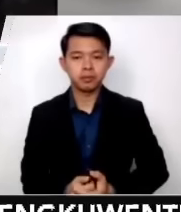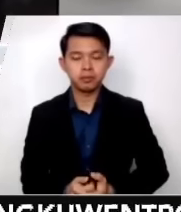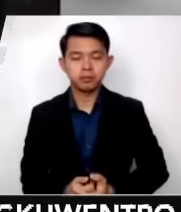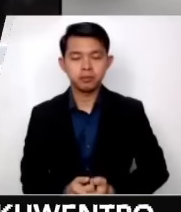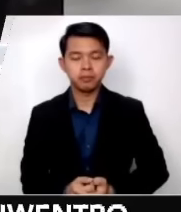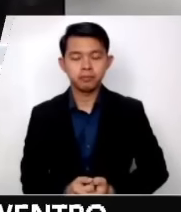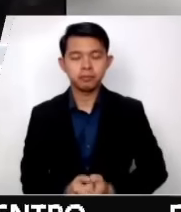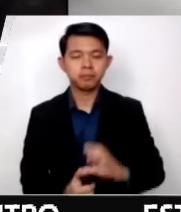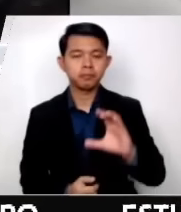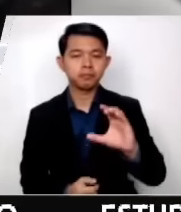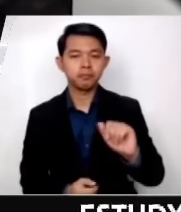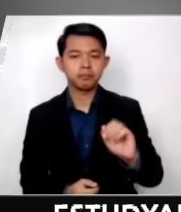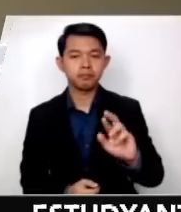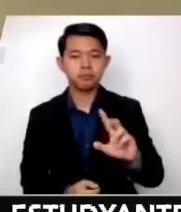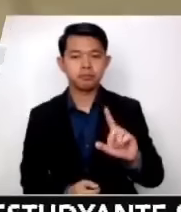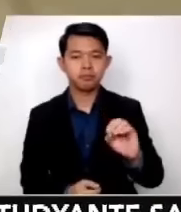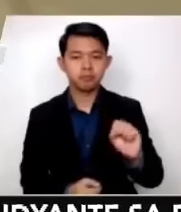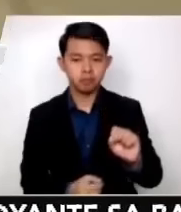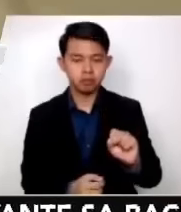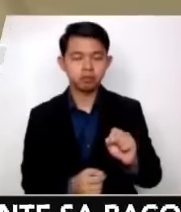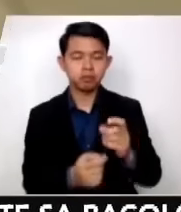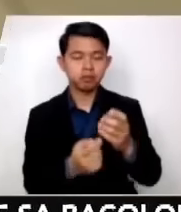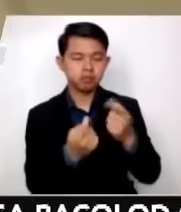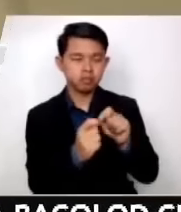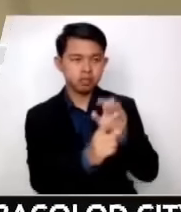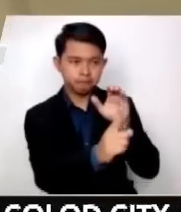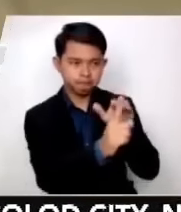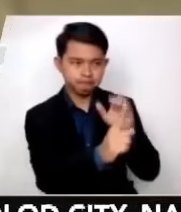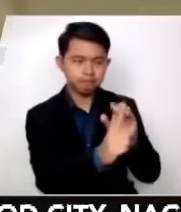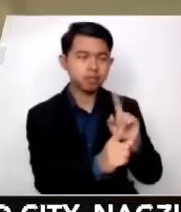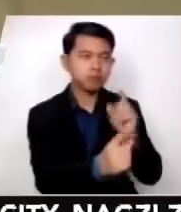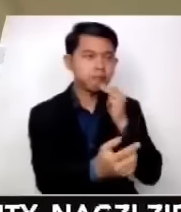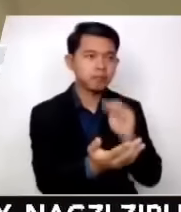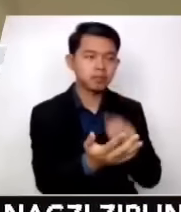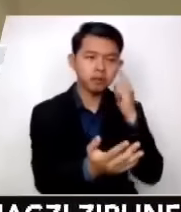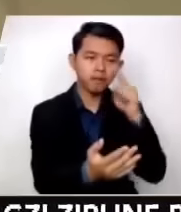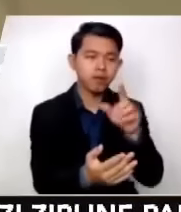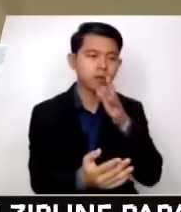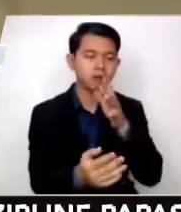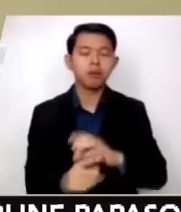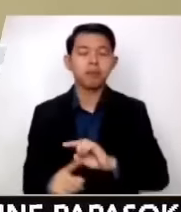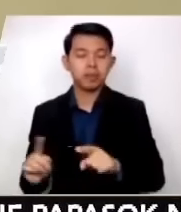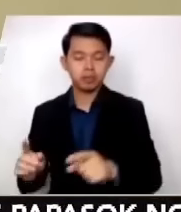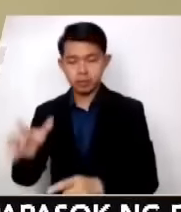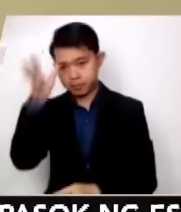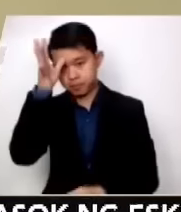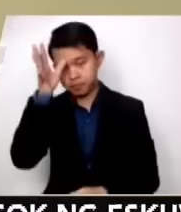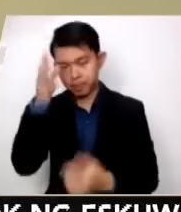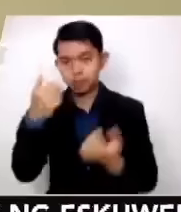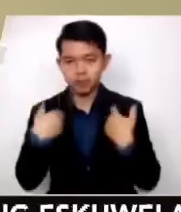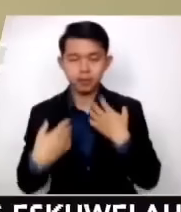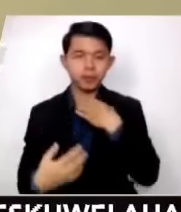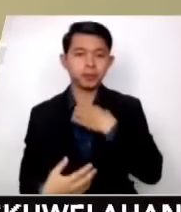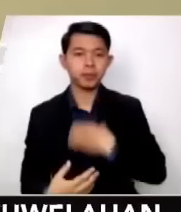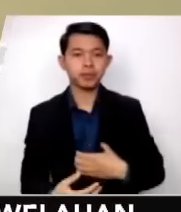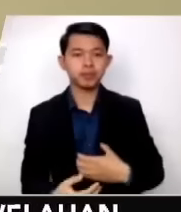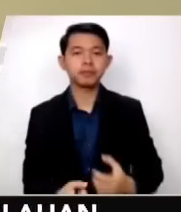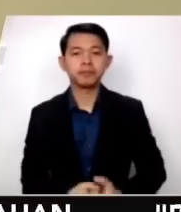tungkol sa pahayag ng kanyang ina may hiling naman ang ama niyang si Mar Andrew Congrats love you